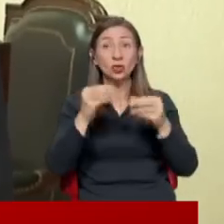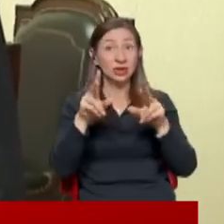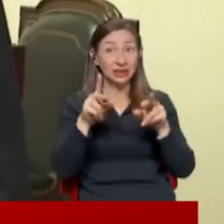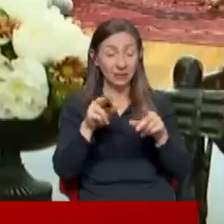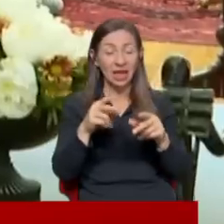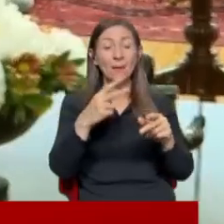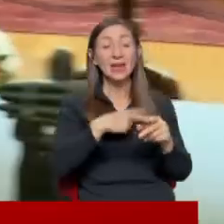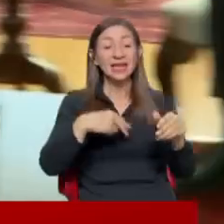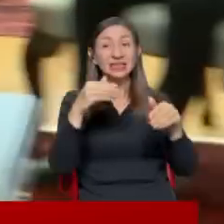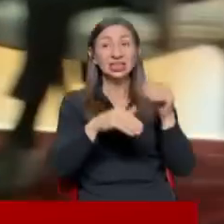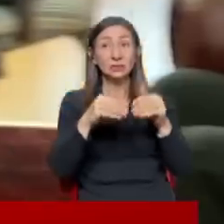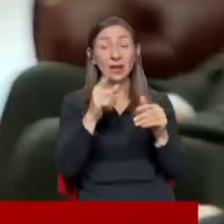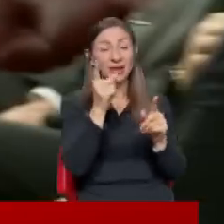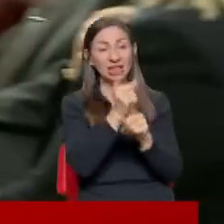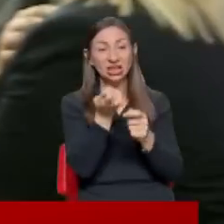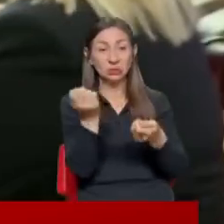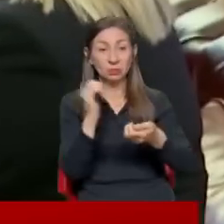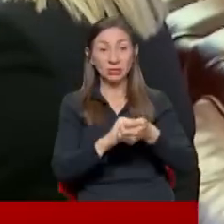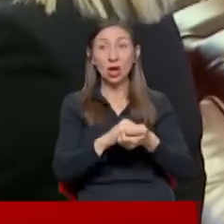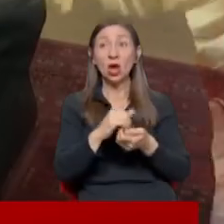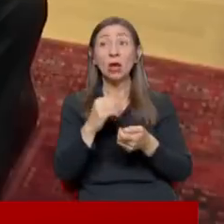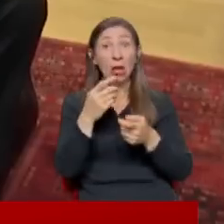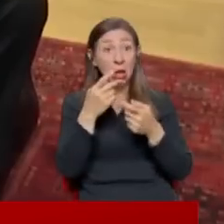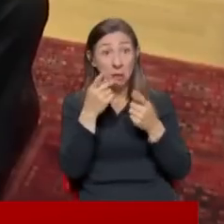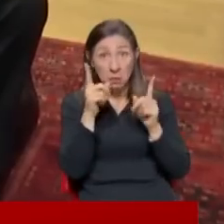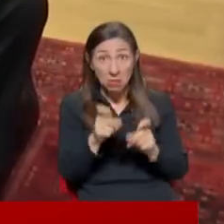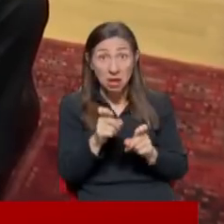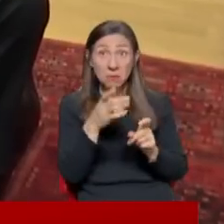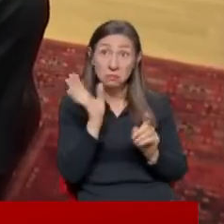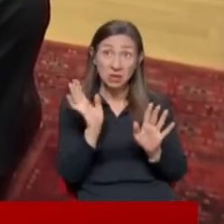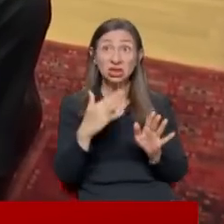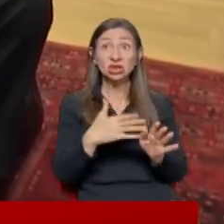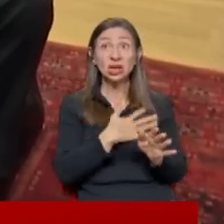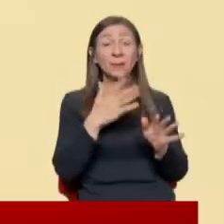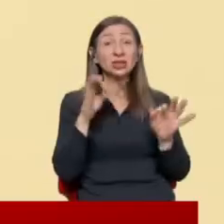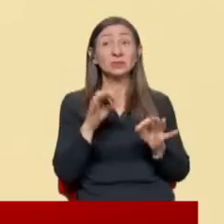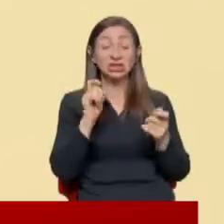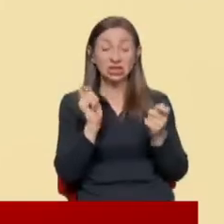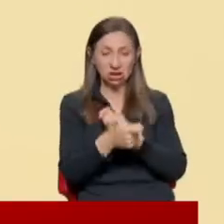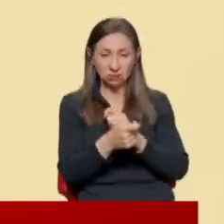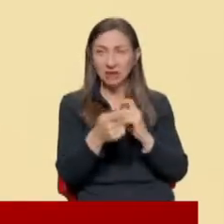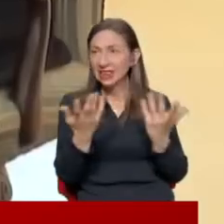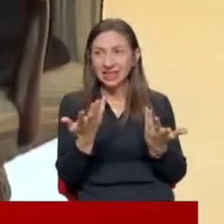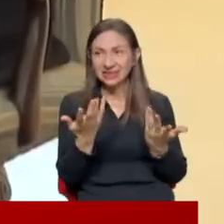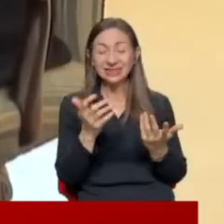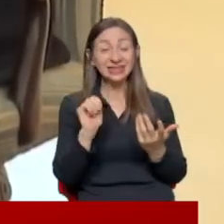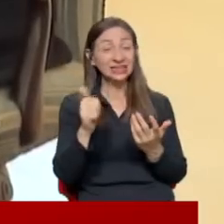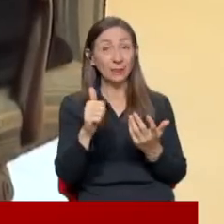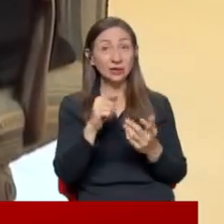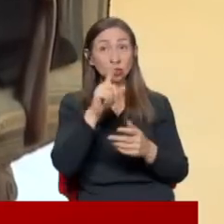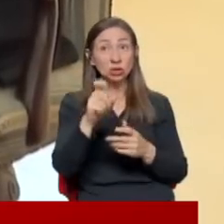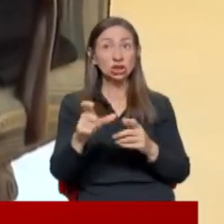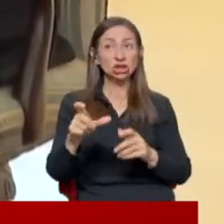gibi yerel seçimlere dönük bir işbirliğinin de öncüsü mü bilinmez ama CHP şimdi değişim, nasıl ve ne zaman